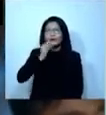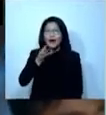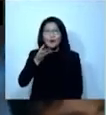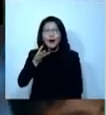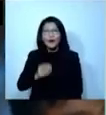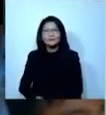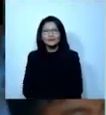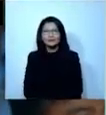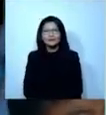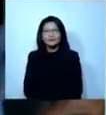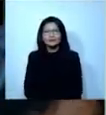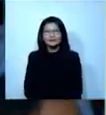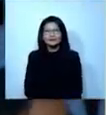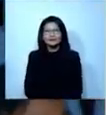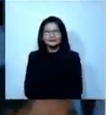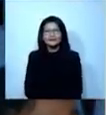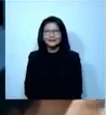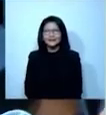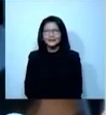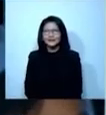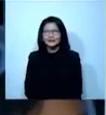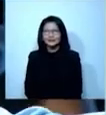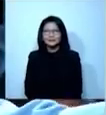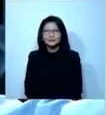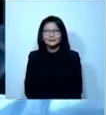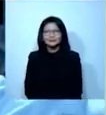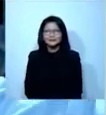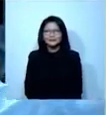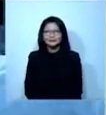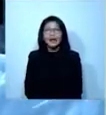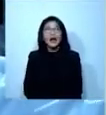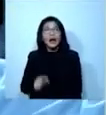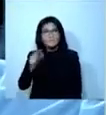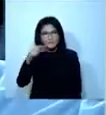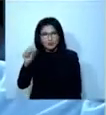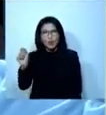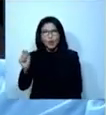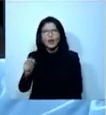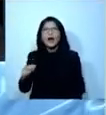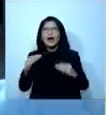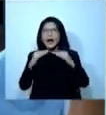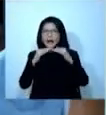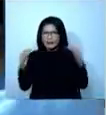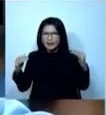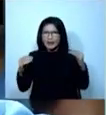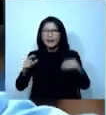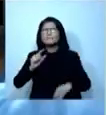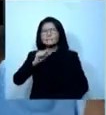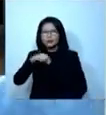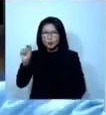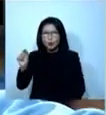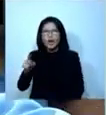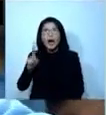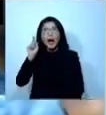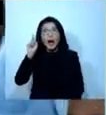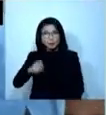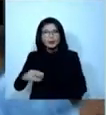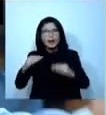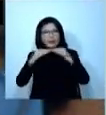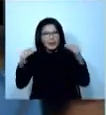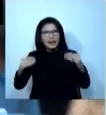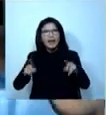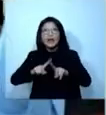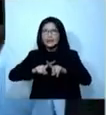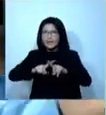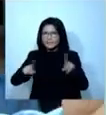butuh itu sebenarnya. Dan kenapa saya bilang dari tadi saya bilang bahwa Mas Ganjar punya kedalaman yang lebih dibandingkan, kenapa? Karena dia lebih